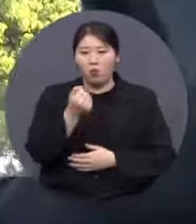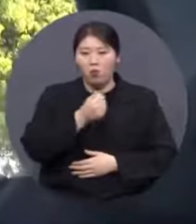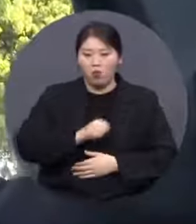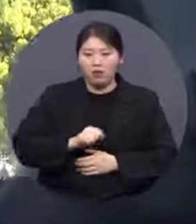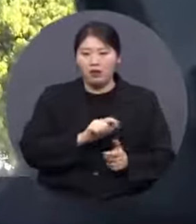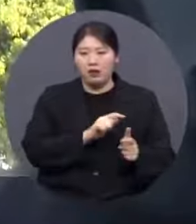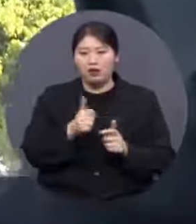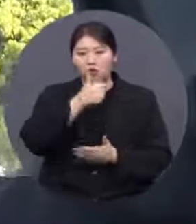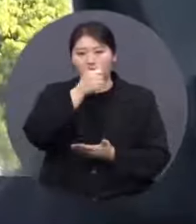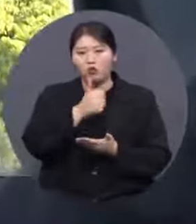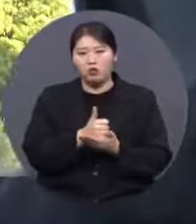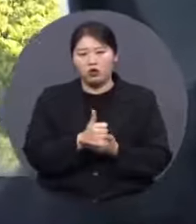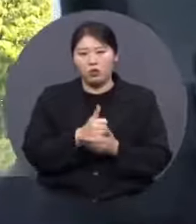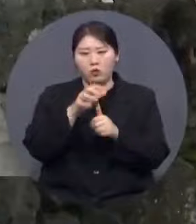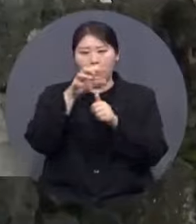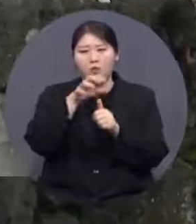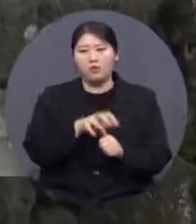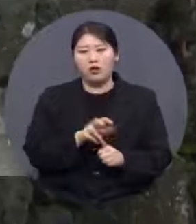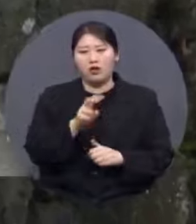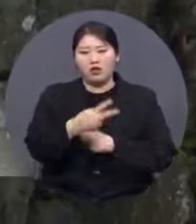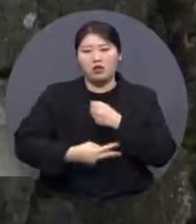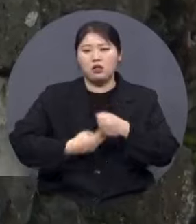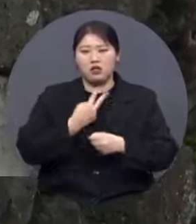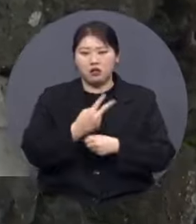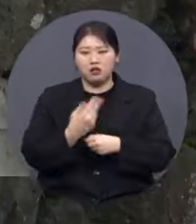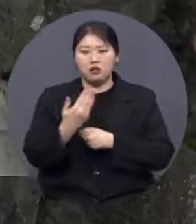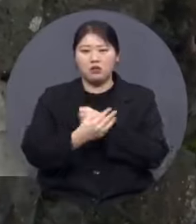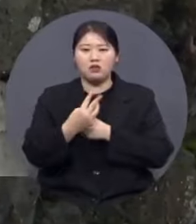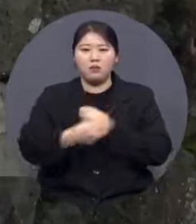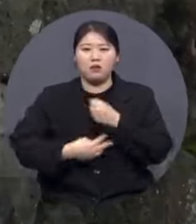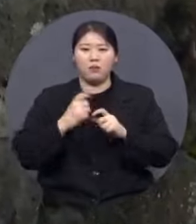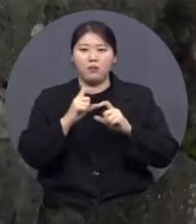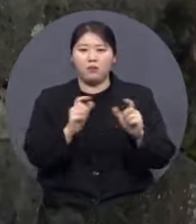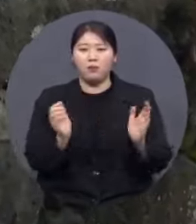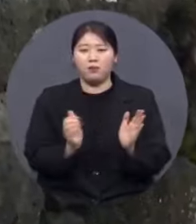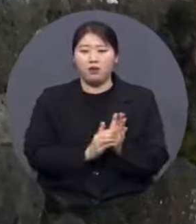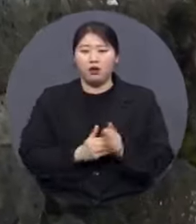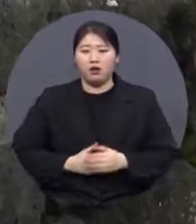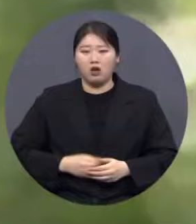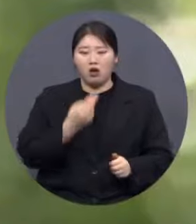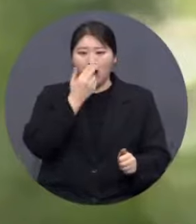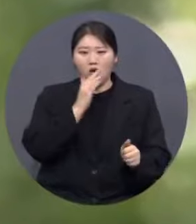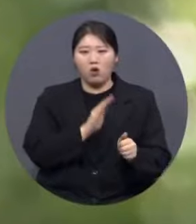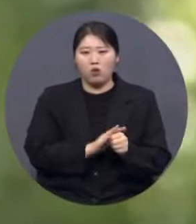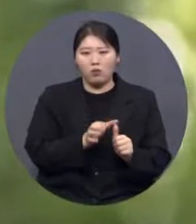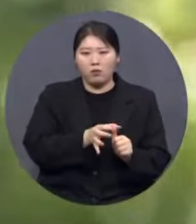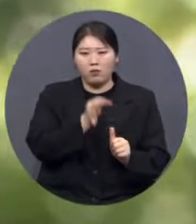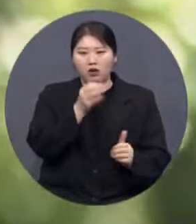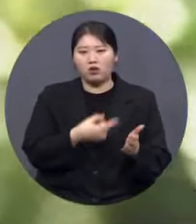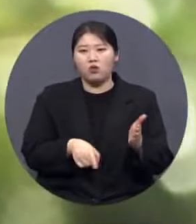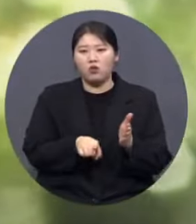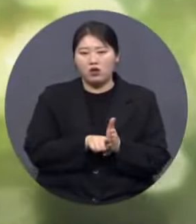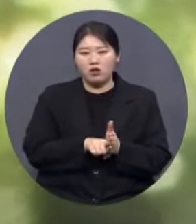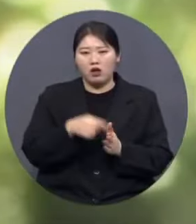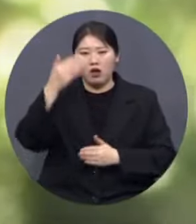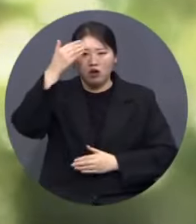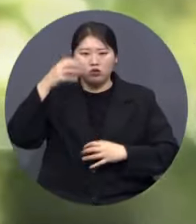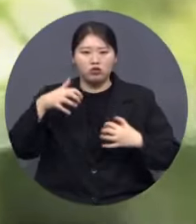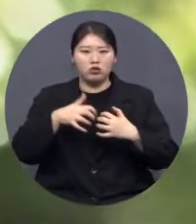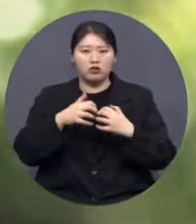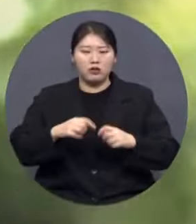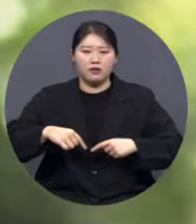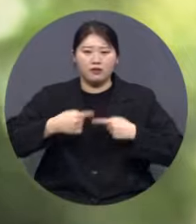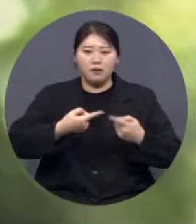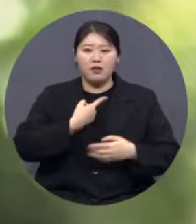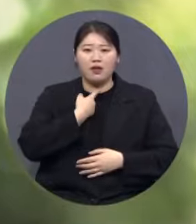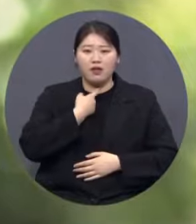적용돼 금고 2년에 집행유예 3년이 선고됐습니다. 억울함을 벗으려 한국전쟁에 군입대를 자원해